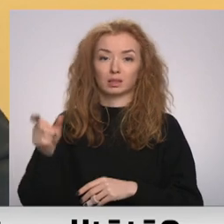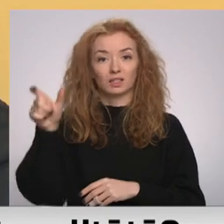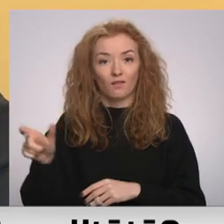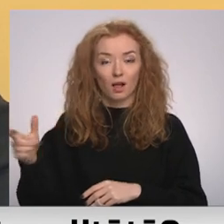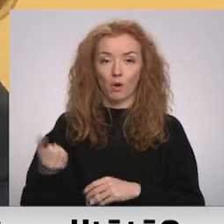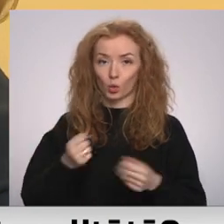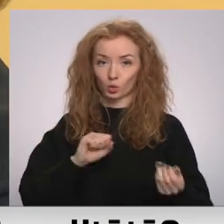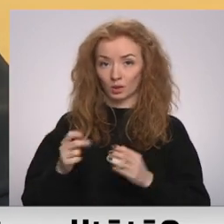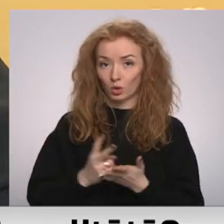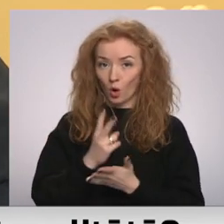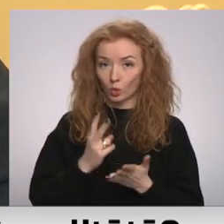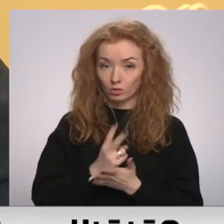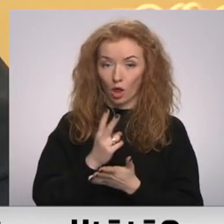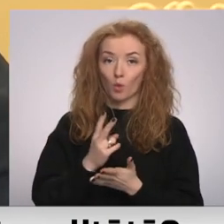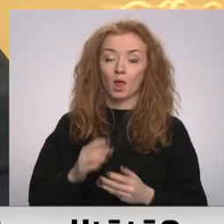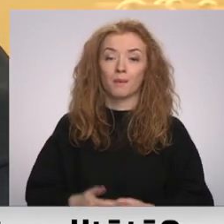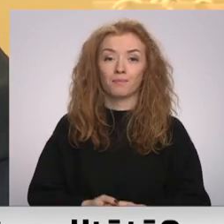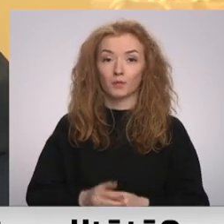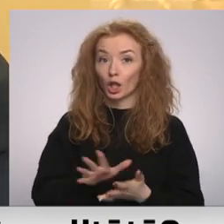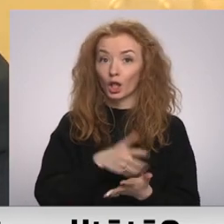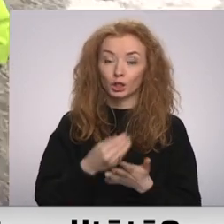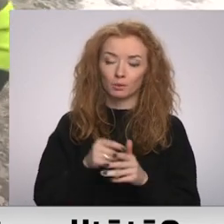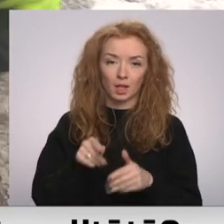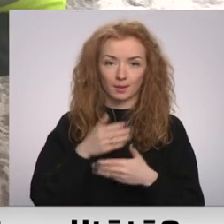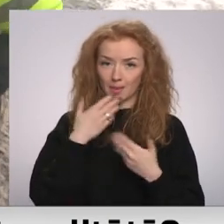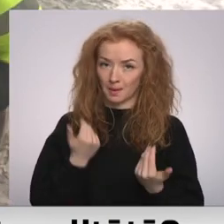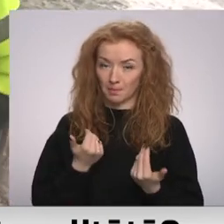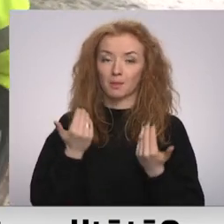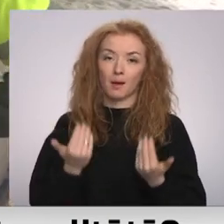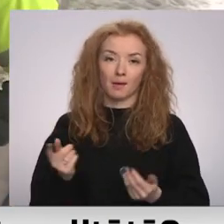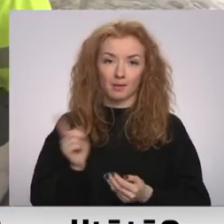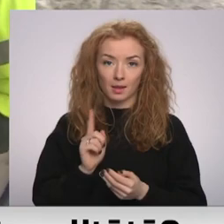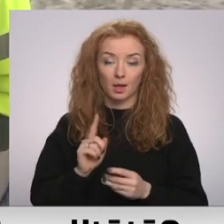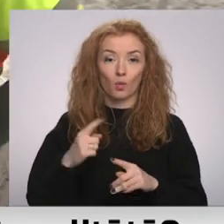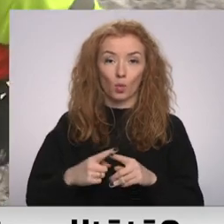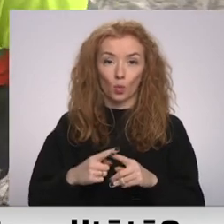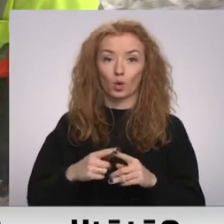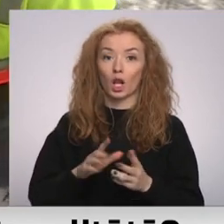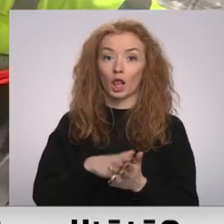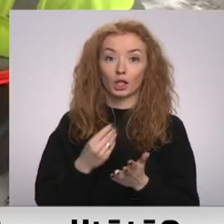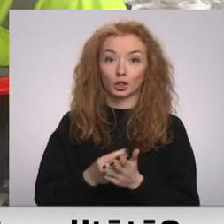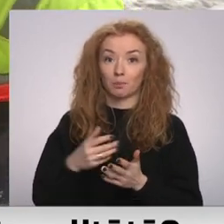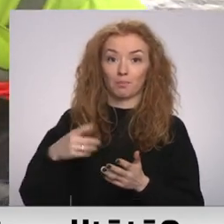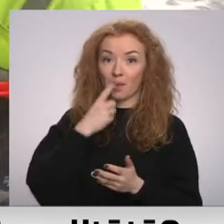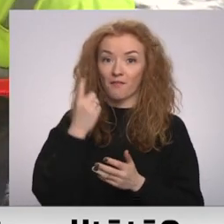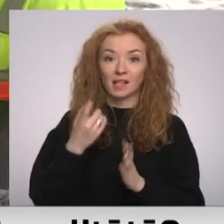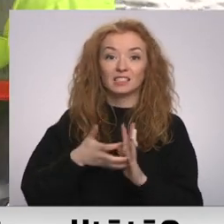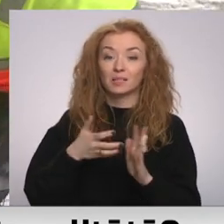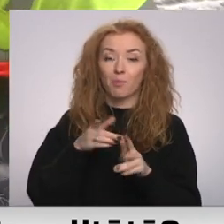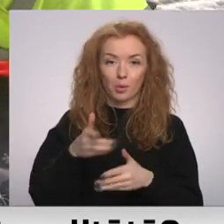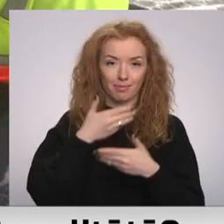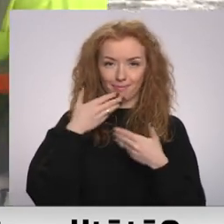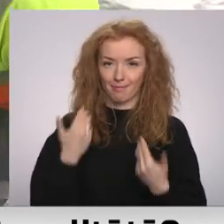traucējumiem vienā no ieejām, kas mums līdz šim nebija izdevies. Patiesībā pie mums vēl līdz šim neviens nebija ieradies un nebija izmantojis